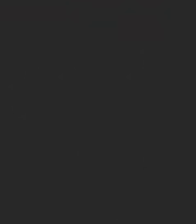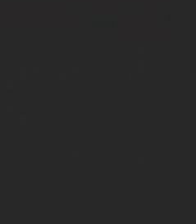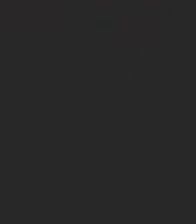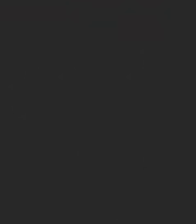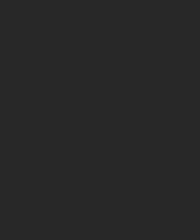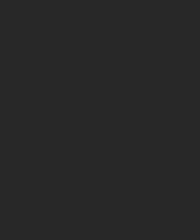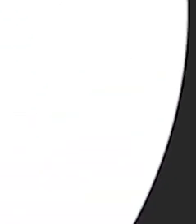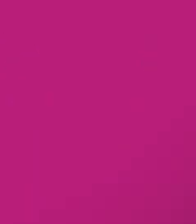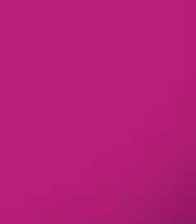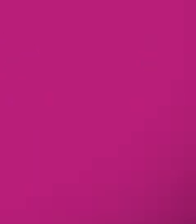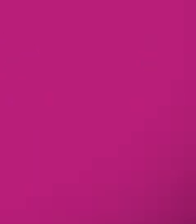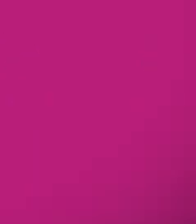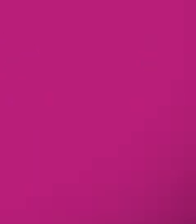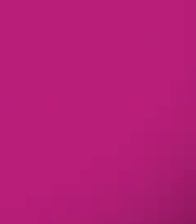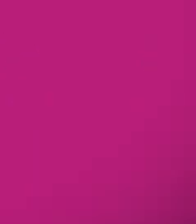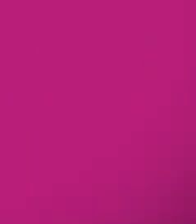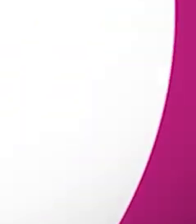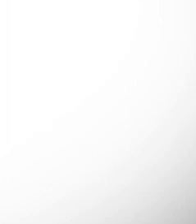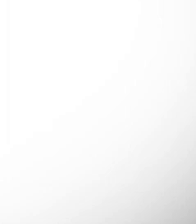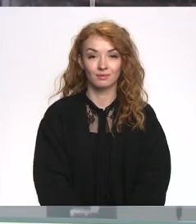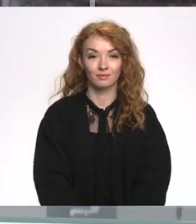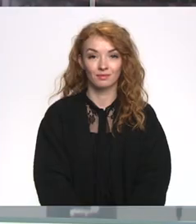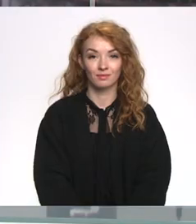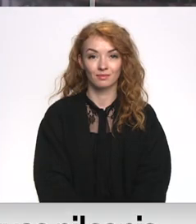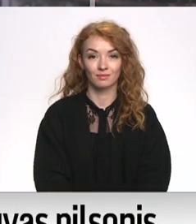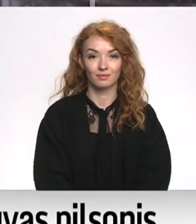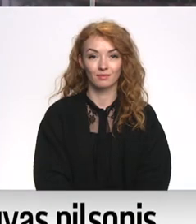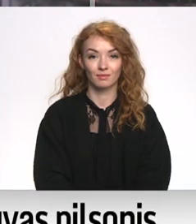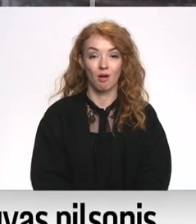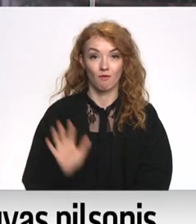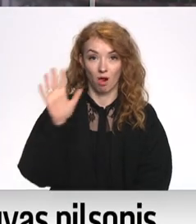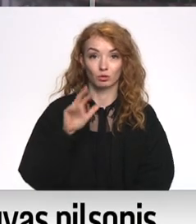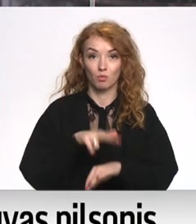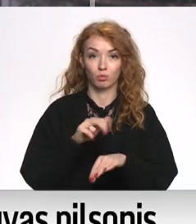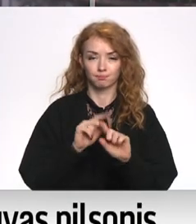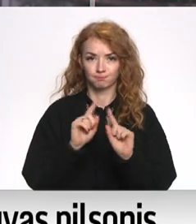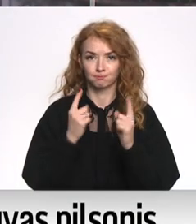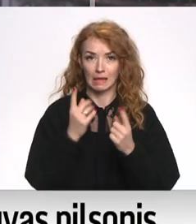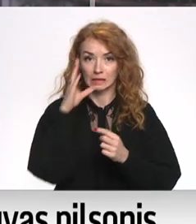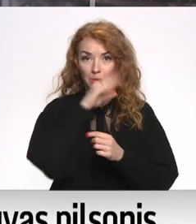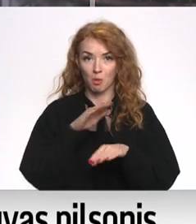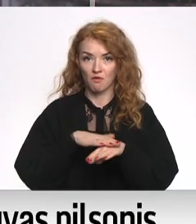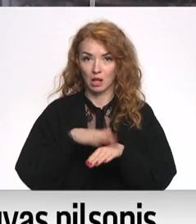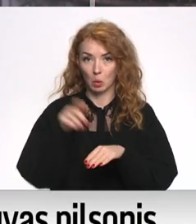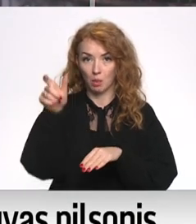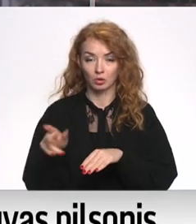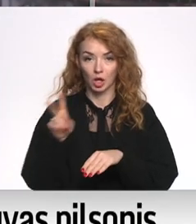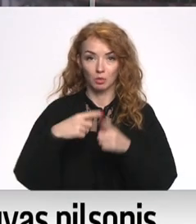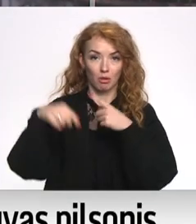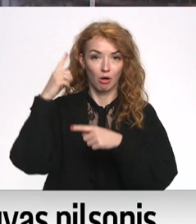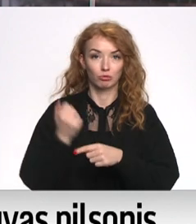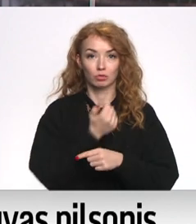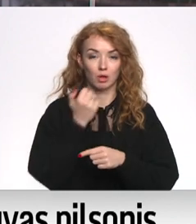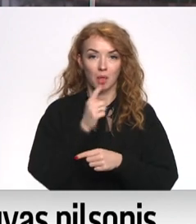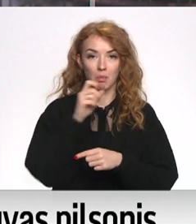Re! Viss ēters ir te! Valsts policija ir aizturējusi iespējamo vainīgo personu, kas pagājušā gada